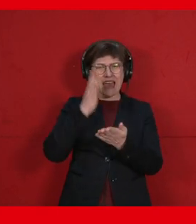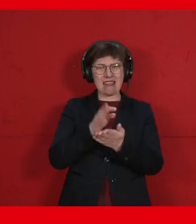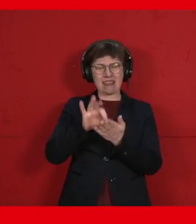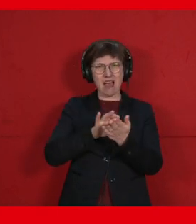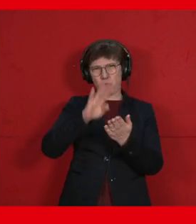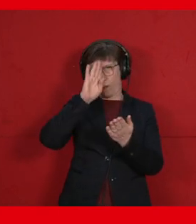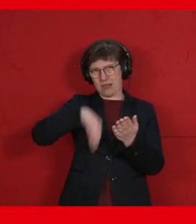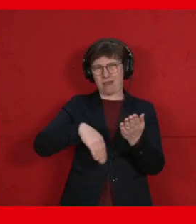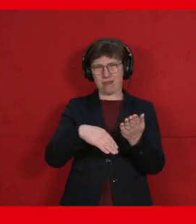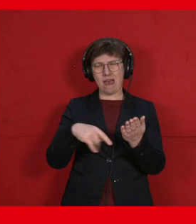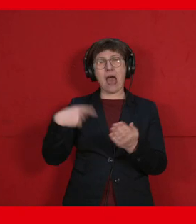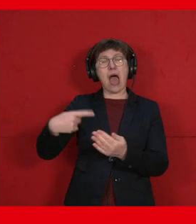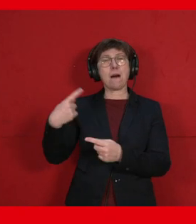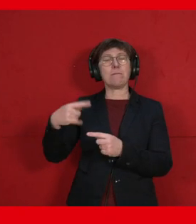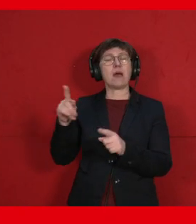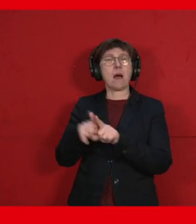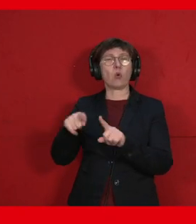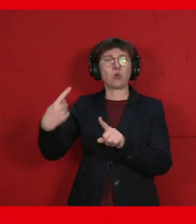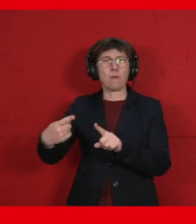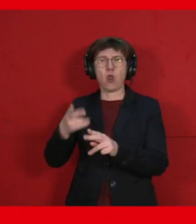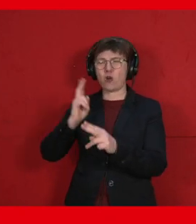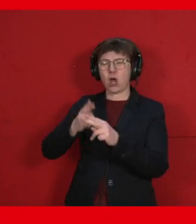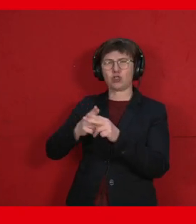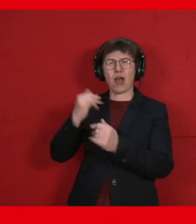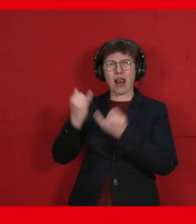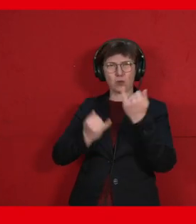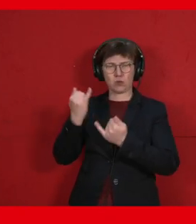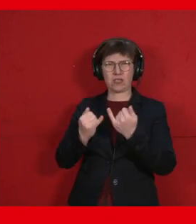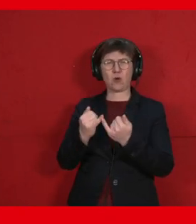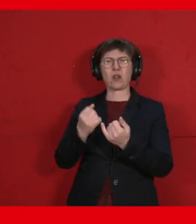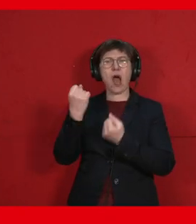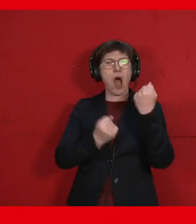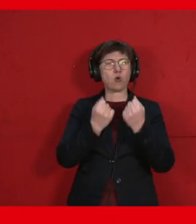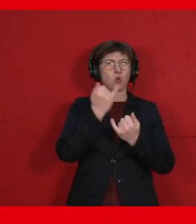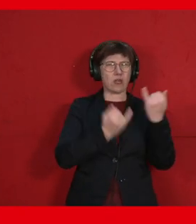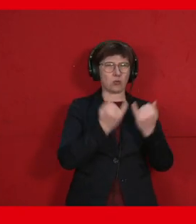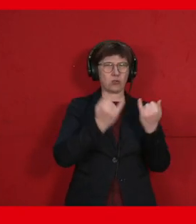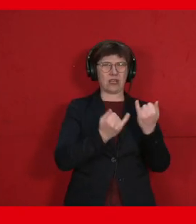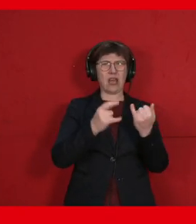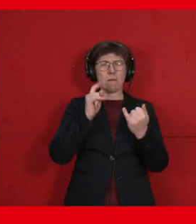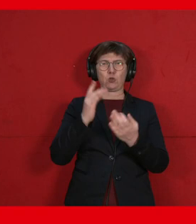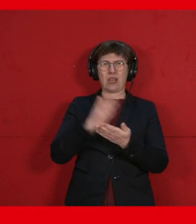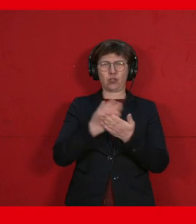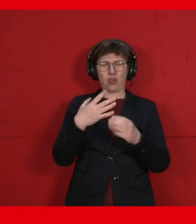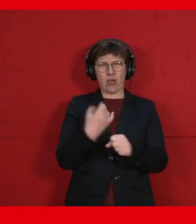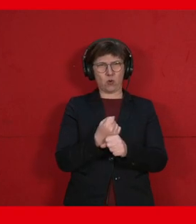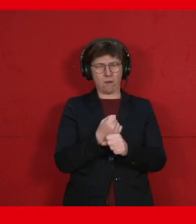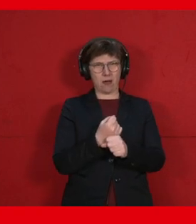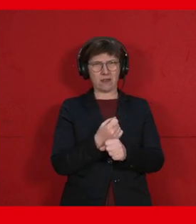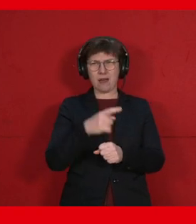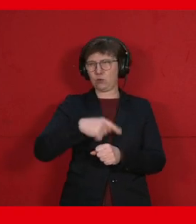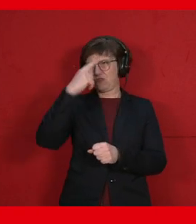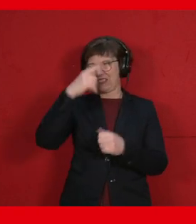kennt. Denn wenn Herr Brudermüller oder jemand aus der Stahlindustrie oder aus der Automobilindustrie eine Entscheidung trifft,